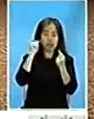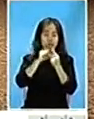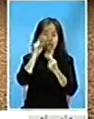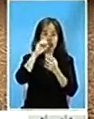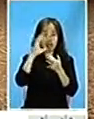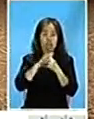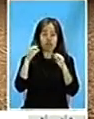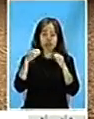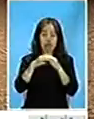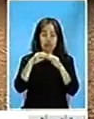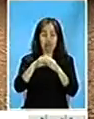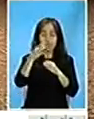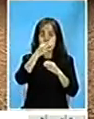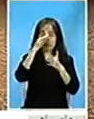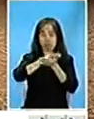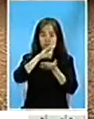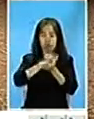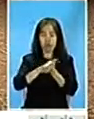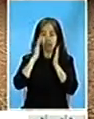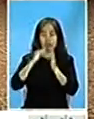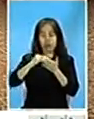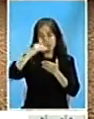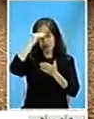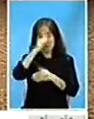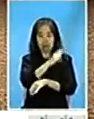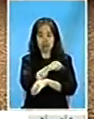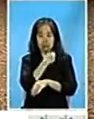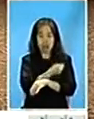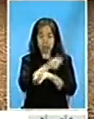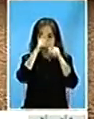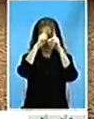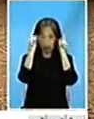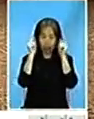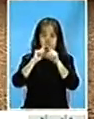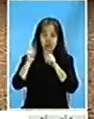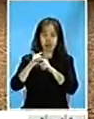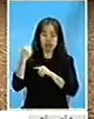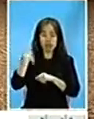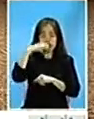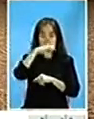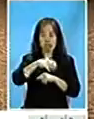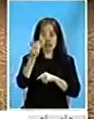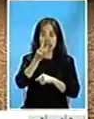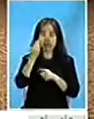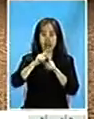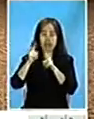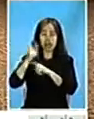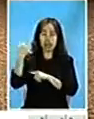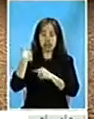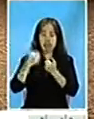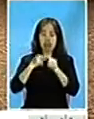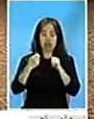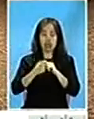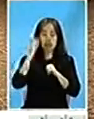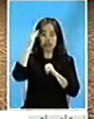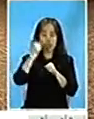มอาชีวศึกษาบุคลากรทางการแพทย์พยาบาลที่ขาดแคลนนะคะแล้วก็เป็นปัญหามากเรากำลังจะเปิดประเทศอ